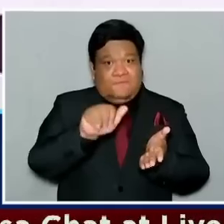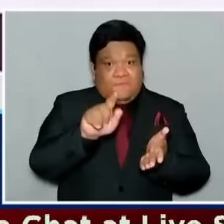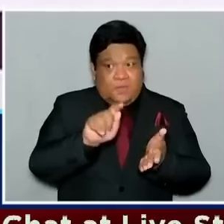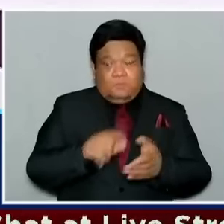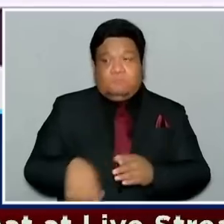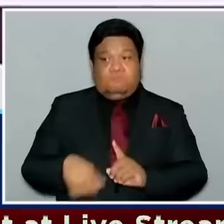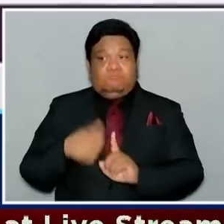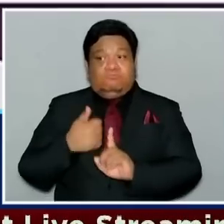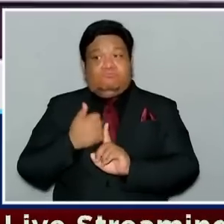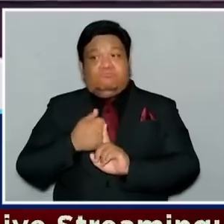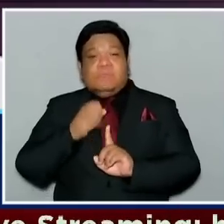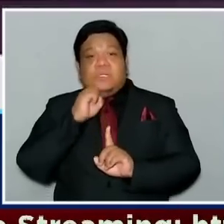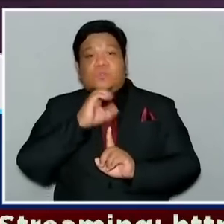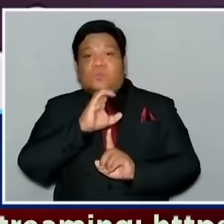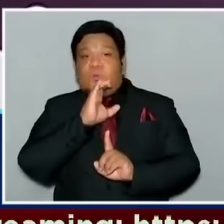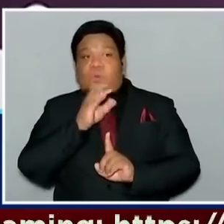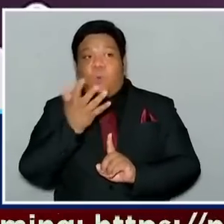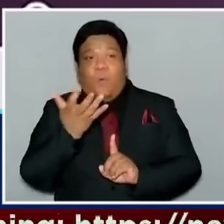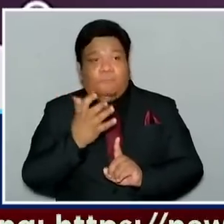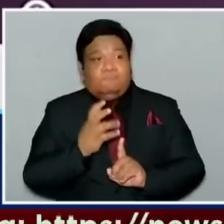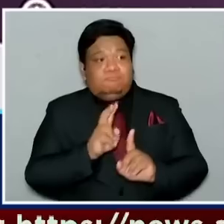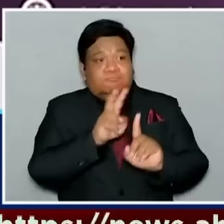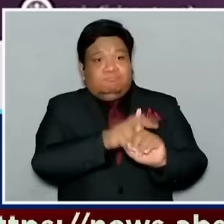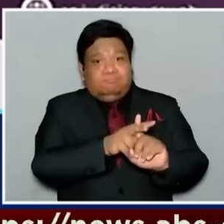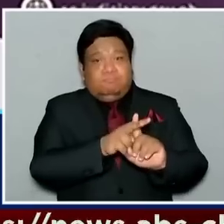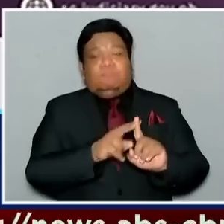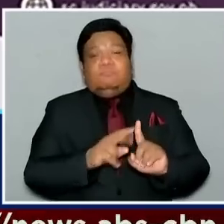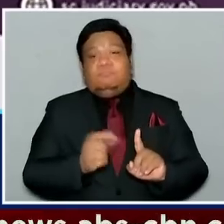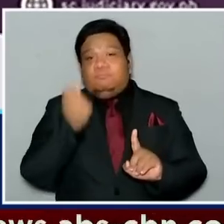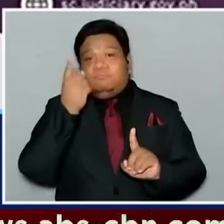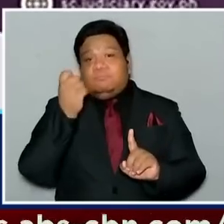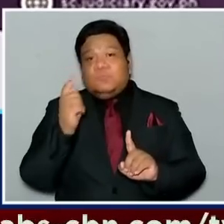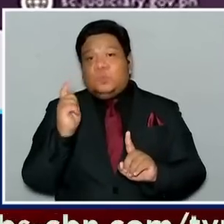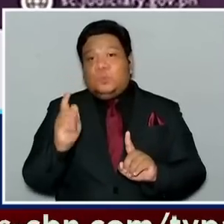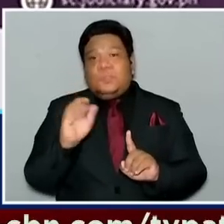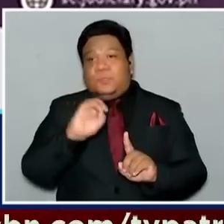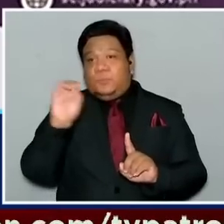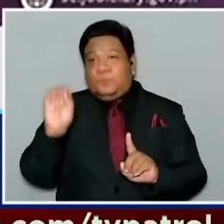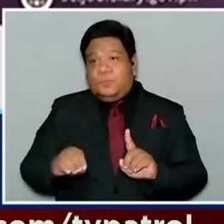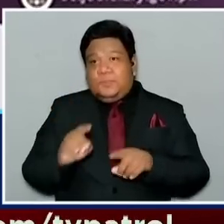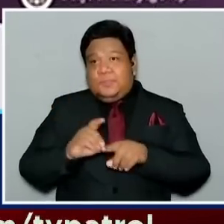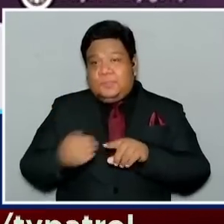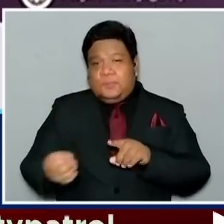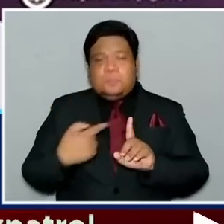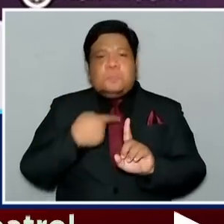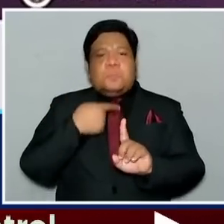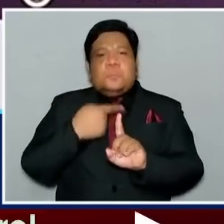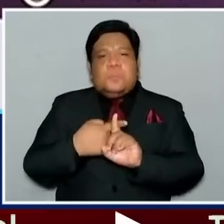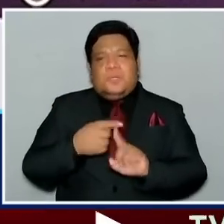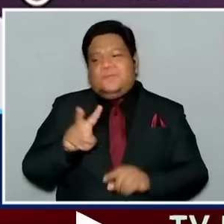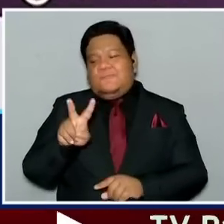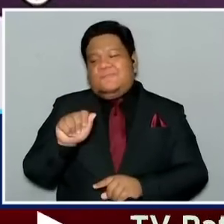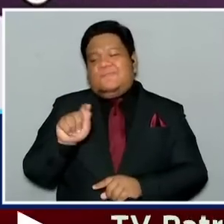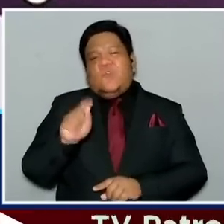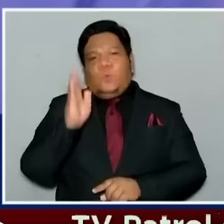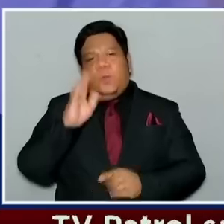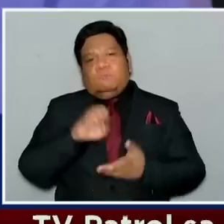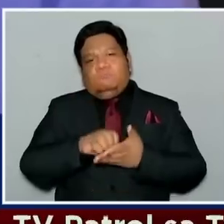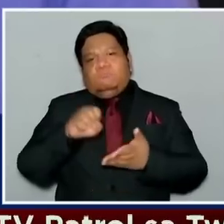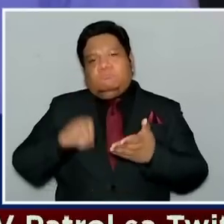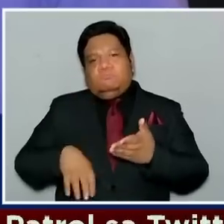gustong mag-avail. So hindi lang yung 20% discount, pati po yung VAT ay mai-exempt